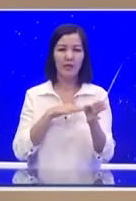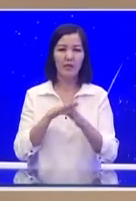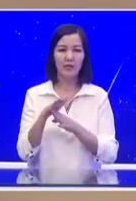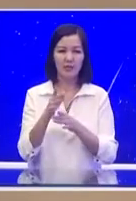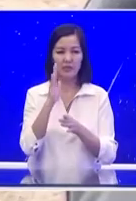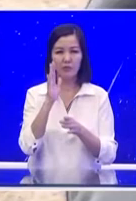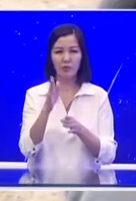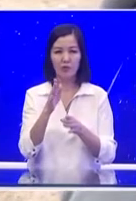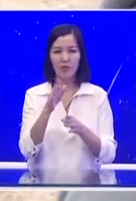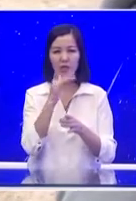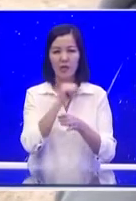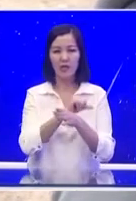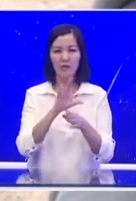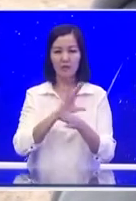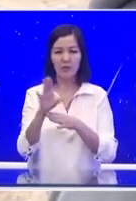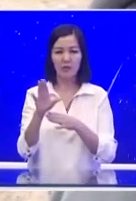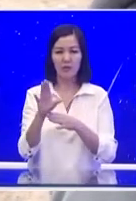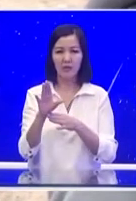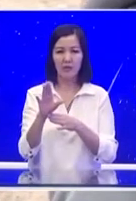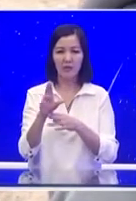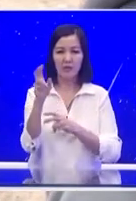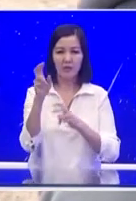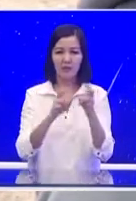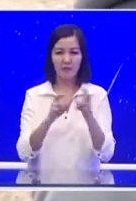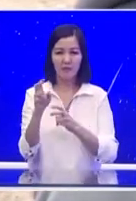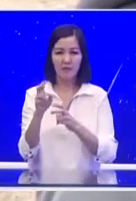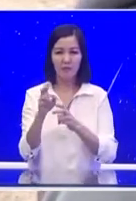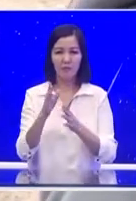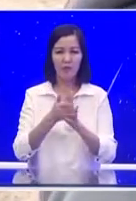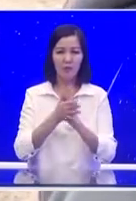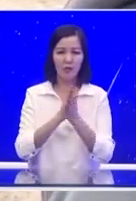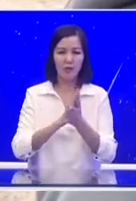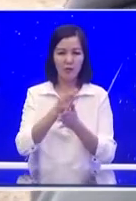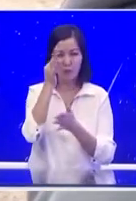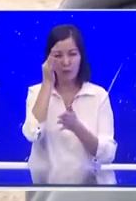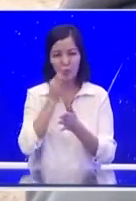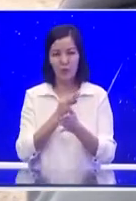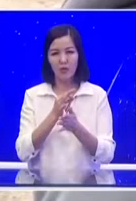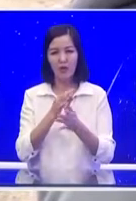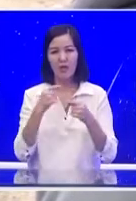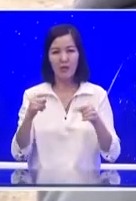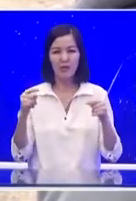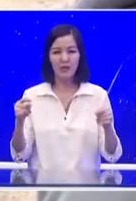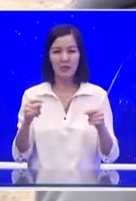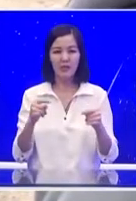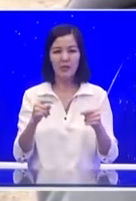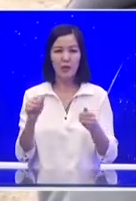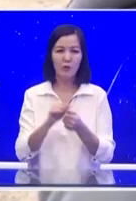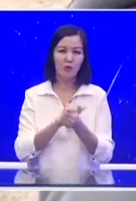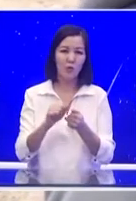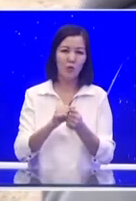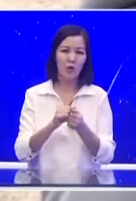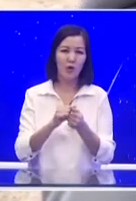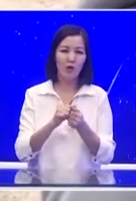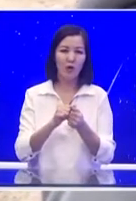будет экспорт, потом поставим еще мини-завод по прямому отжиму сока, концентраты, сухофрукты. И